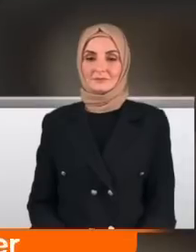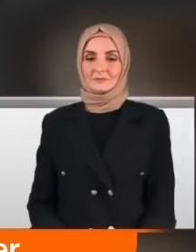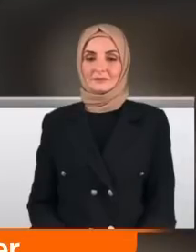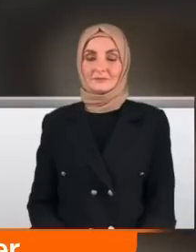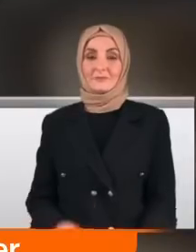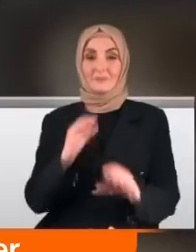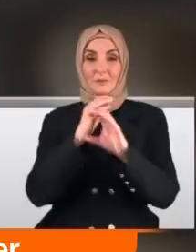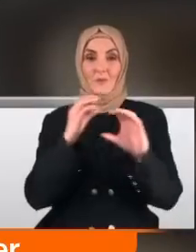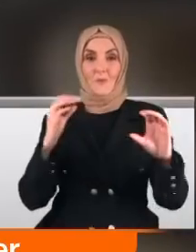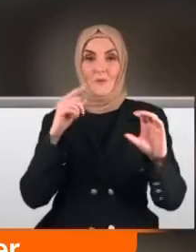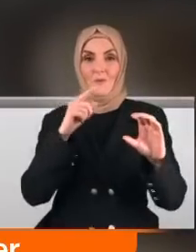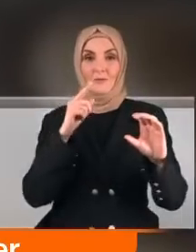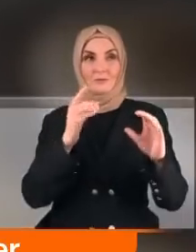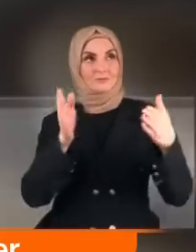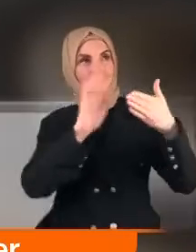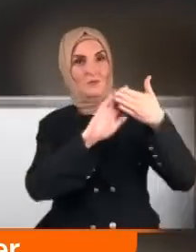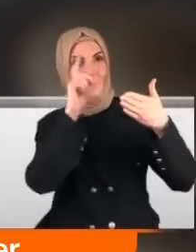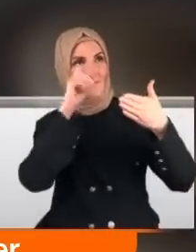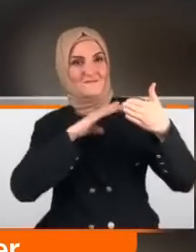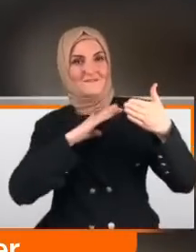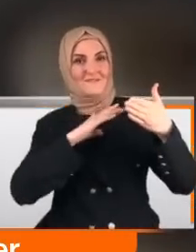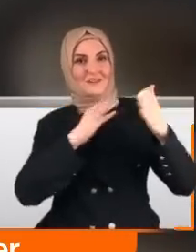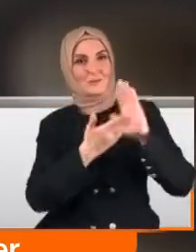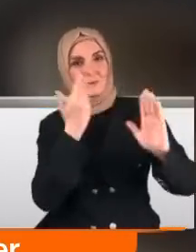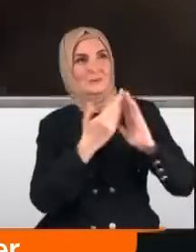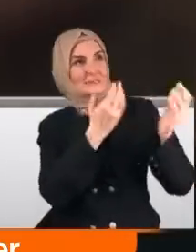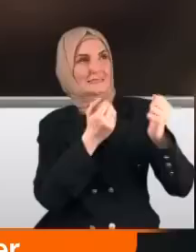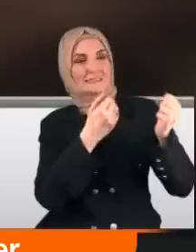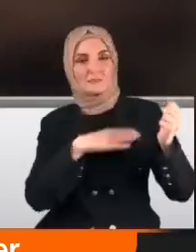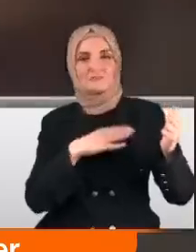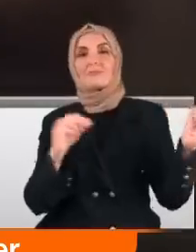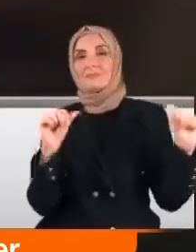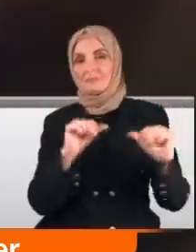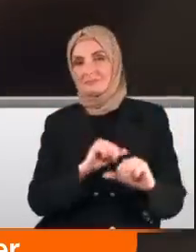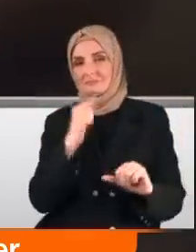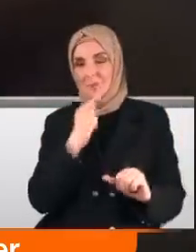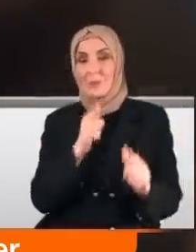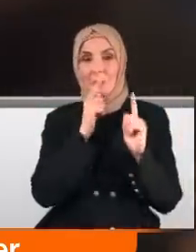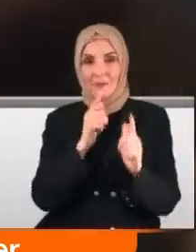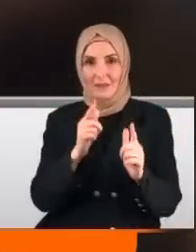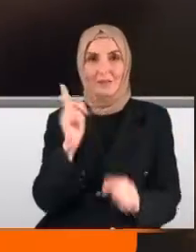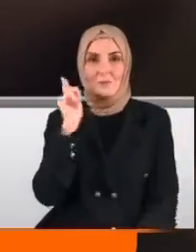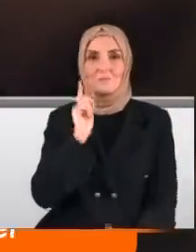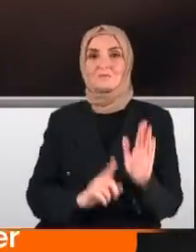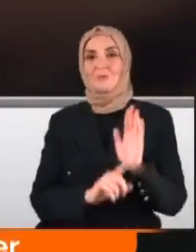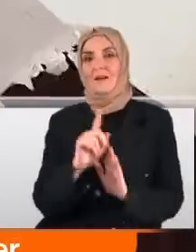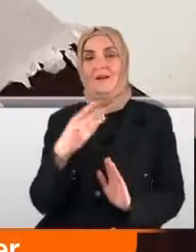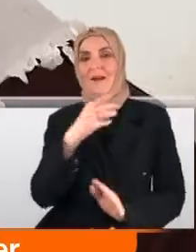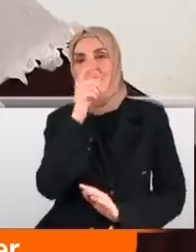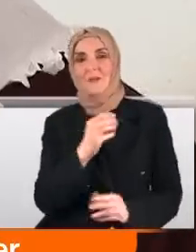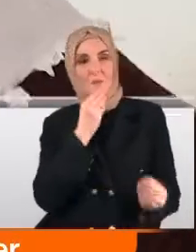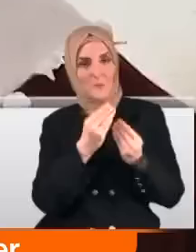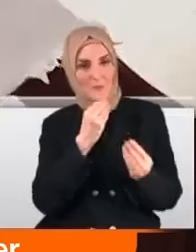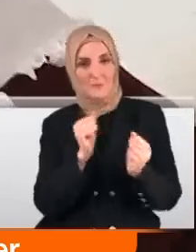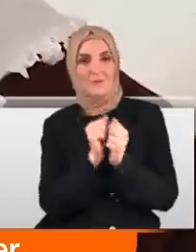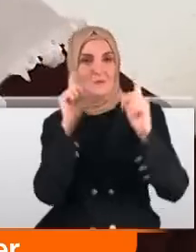Otobüsün üstünden fotoğrafı alamamıştı belki ama sesini duyurmayı başardı. Erdoğan'la sohbet etti, fotoğraf çektirdi.